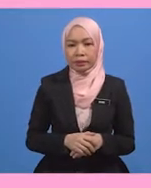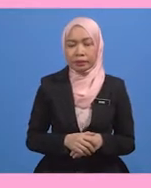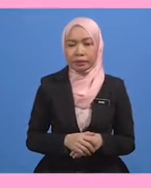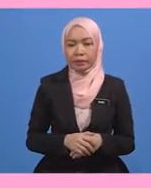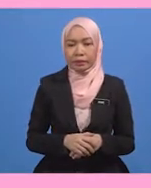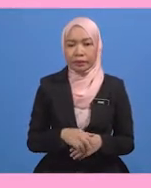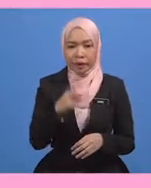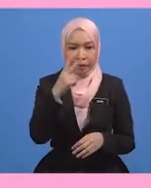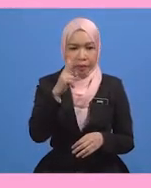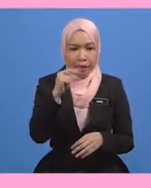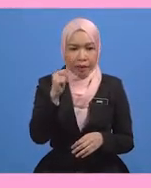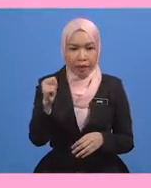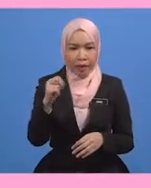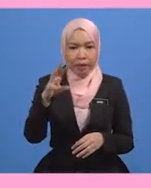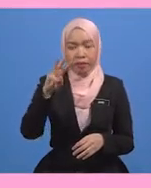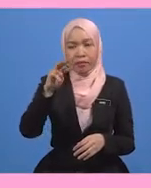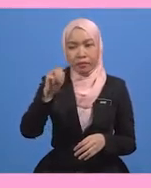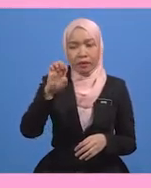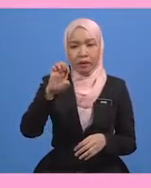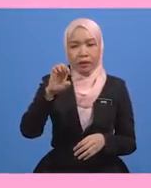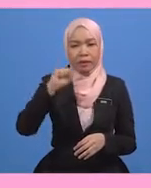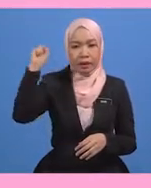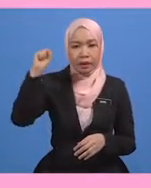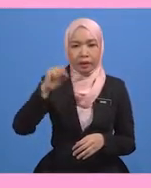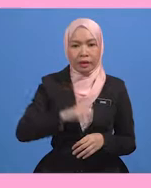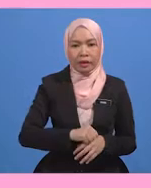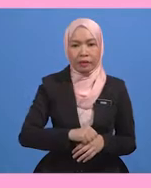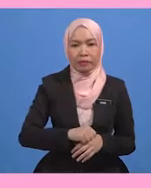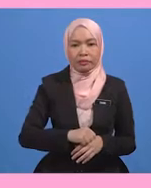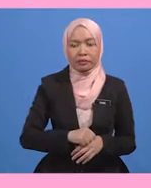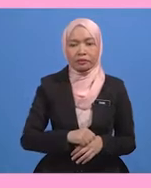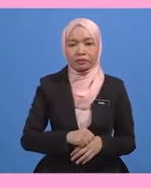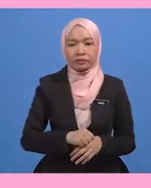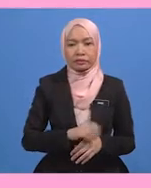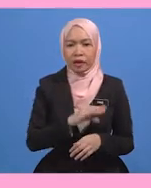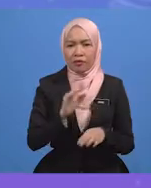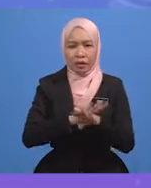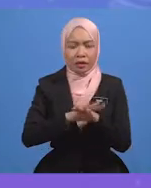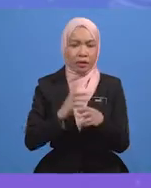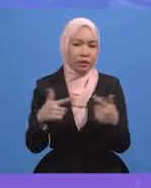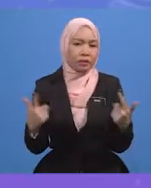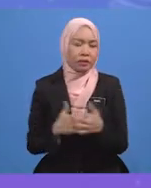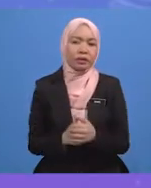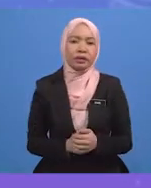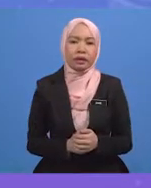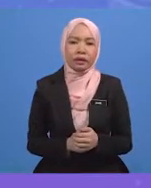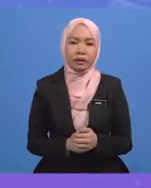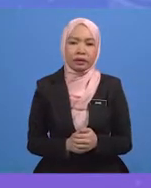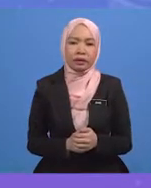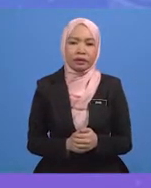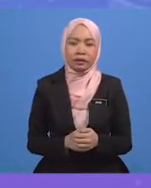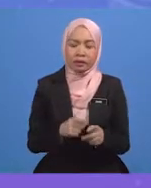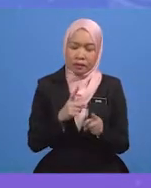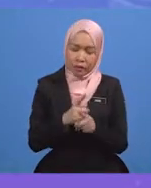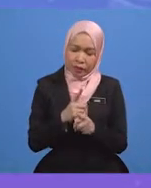Merdeka, Pemandangan, Panji Masyarakat dan Gema Islam. Sungguh murid-murid,